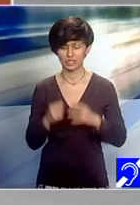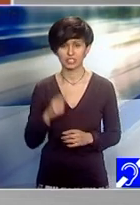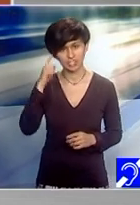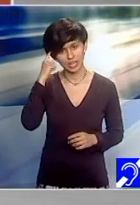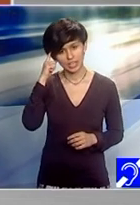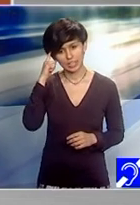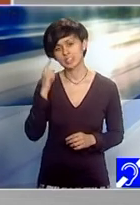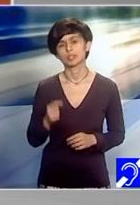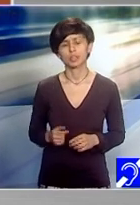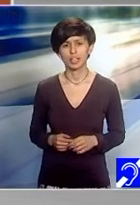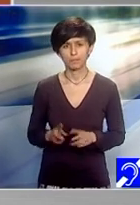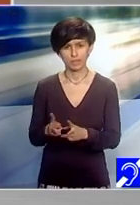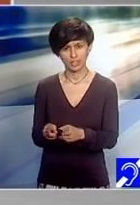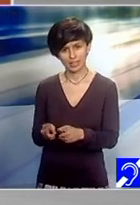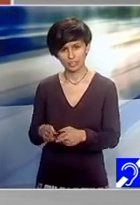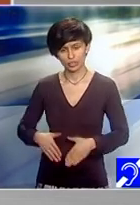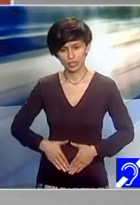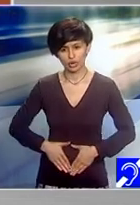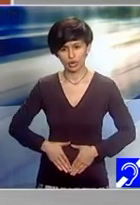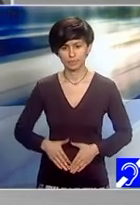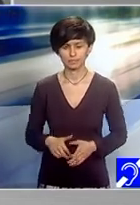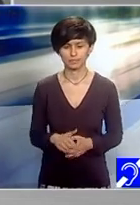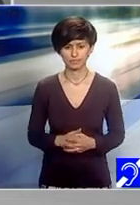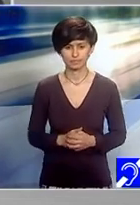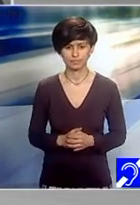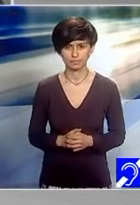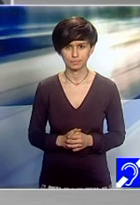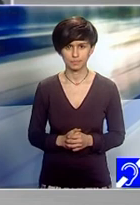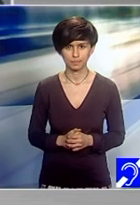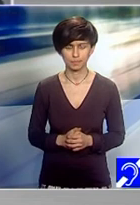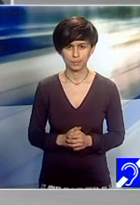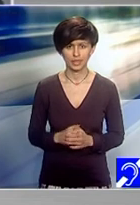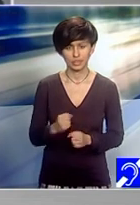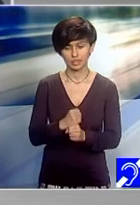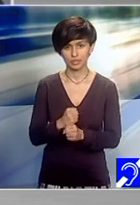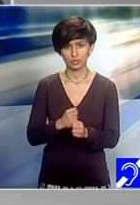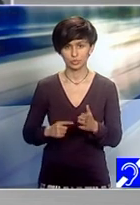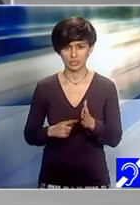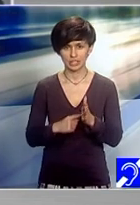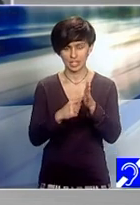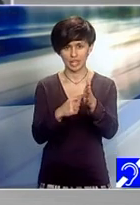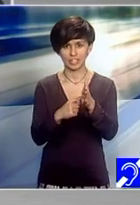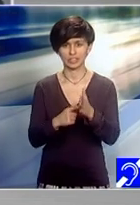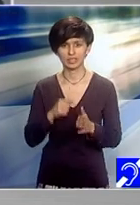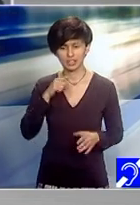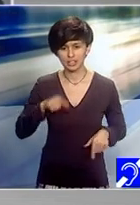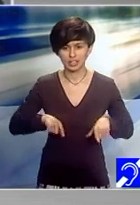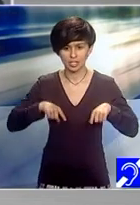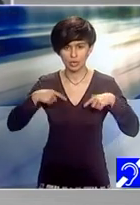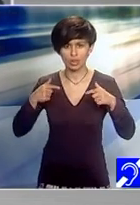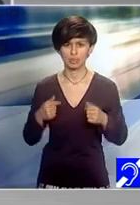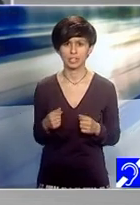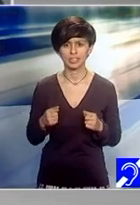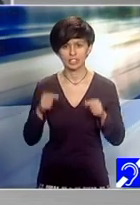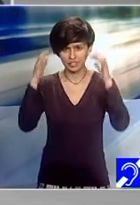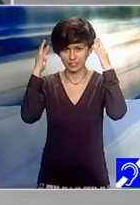Da, apropo de asta, oamenii fericiți, studiile arată că trăiesc mai mult cu 70 ani. Deci... trebuie să trecem mai